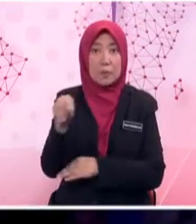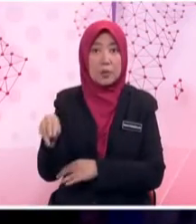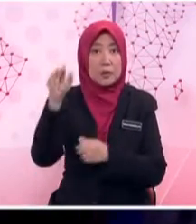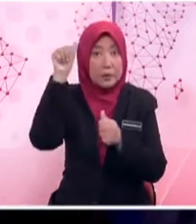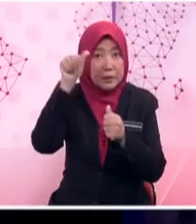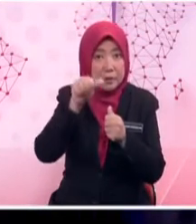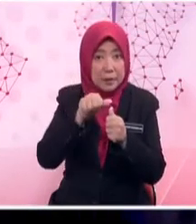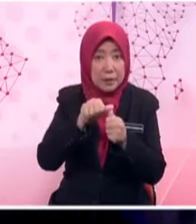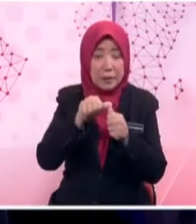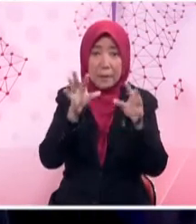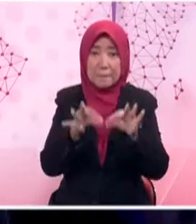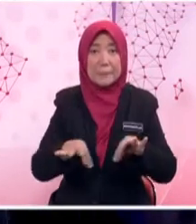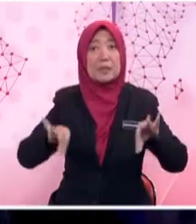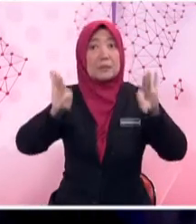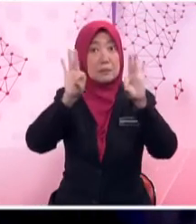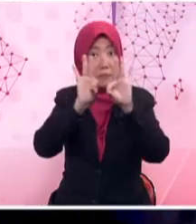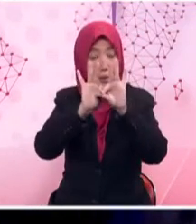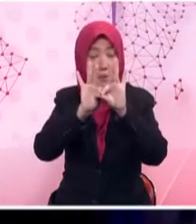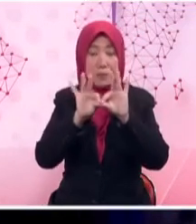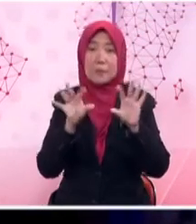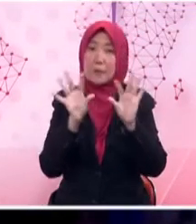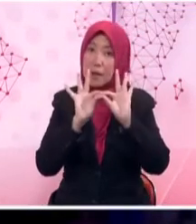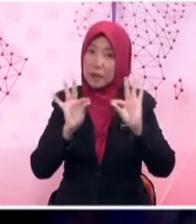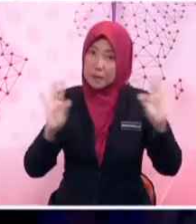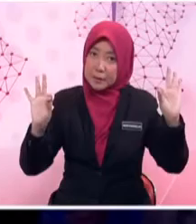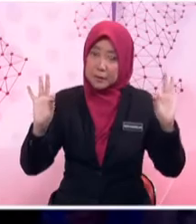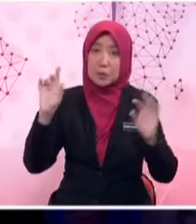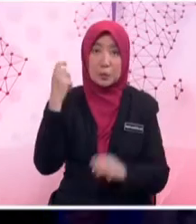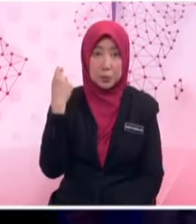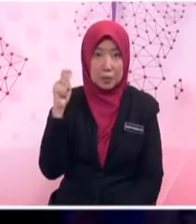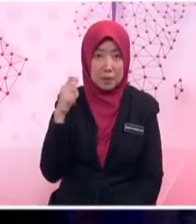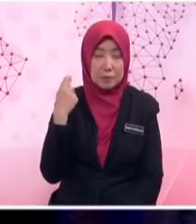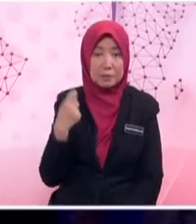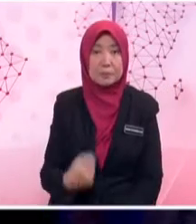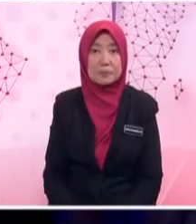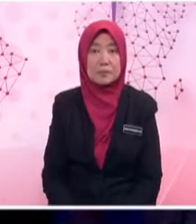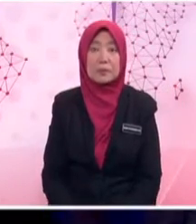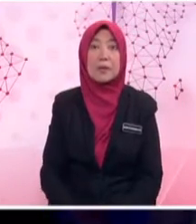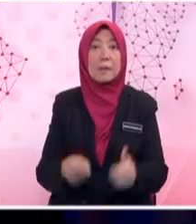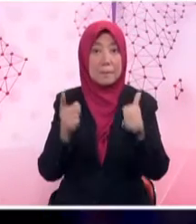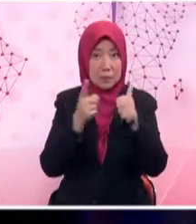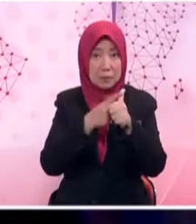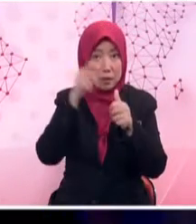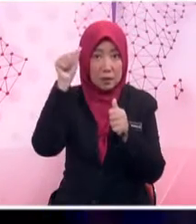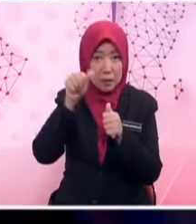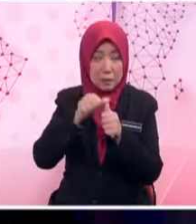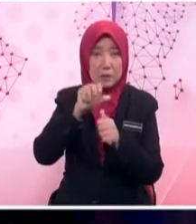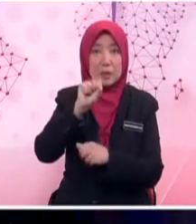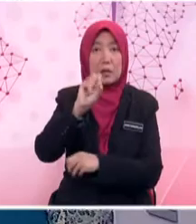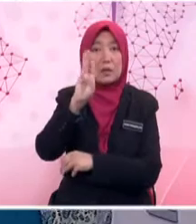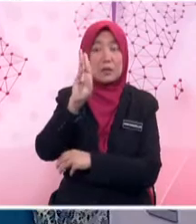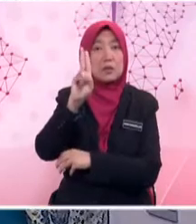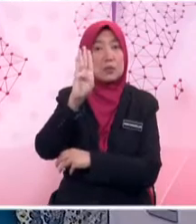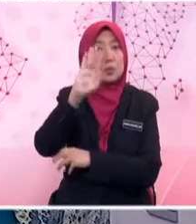kepentingan ayat tunggal itu. Okey cikgu, silakan. Okey, yang pertama subjek dan predikat. Okey, subjek ni merujuk